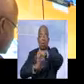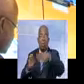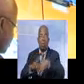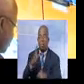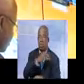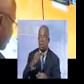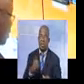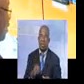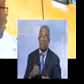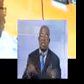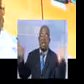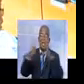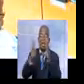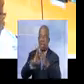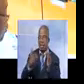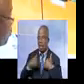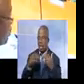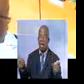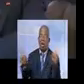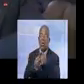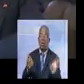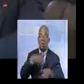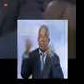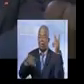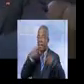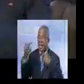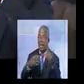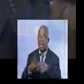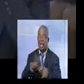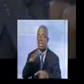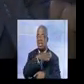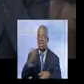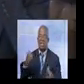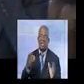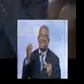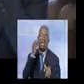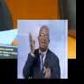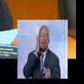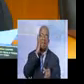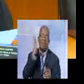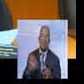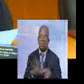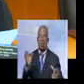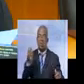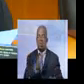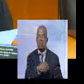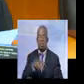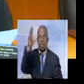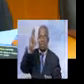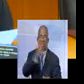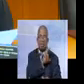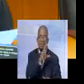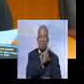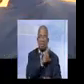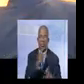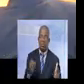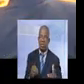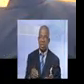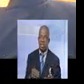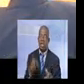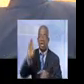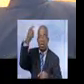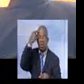secours. Le Conseil a par ailleurs évoqué la question des baux administratifs pour ce qui concerne notamment la police, question pour laquelle